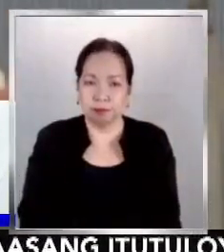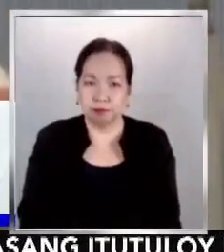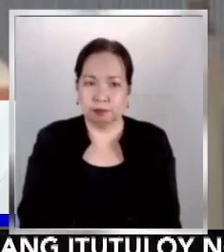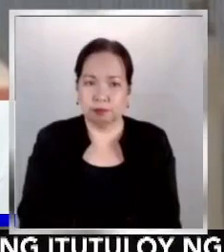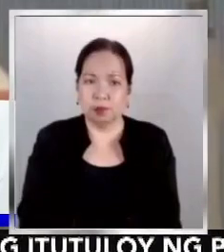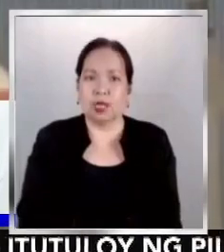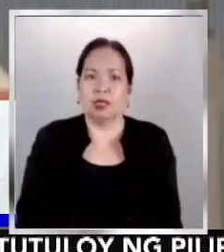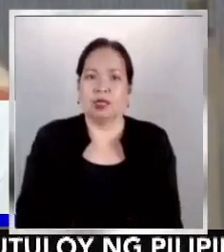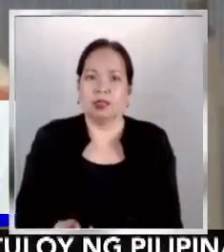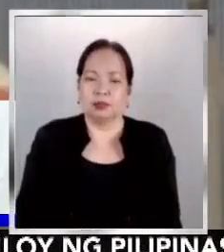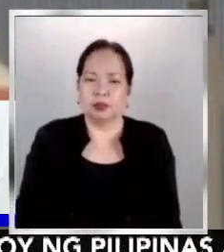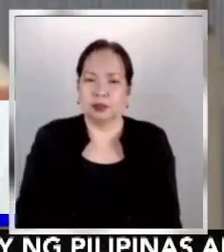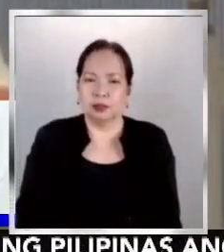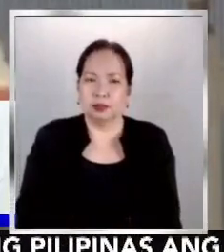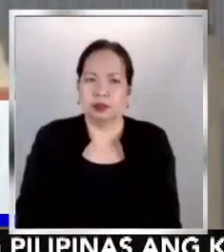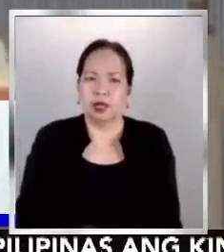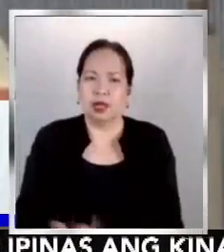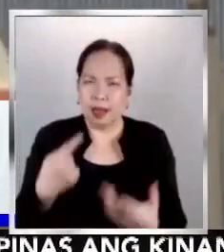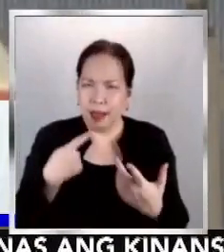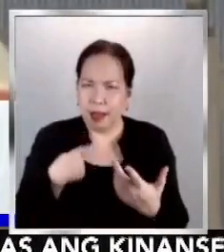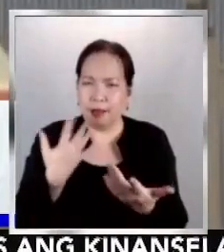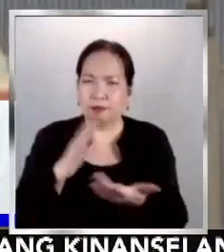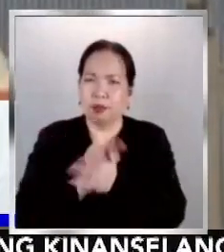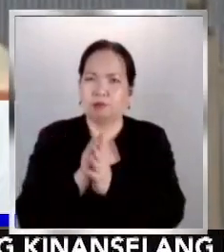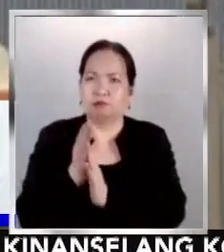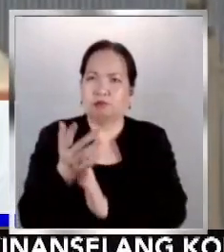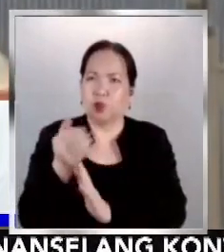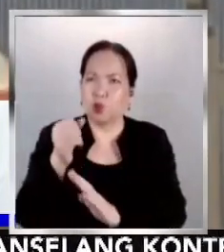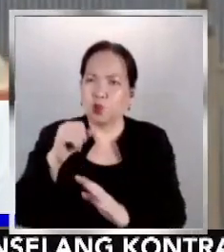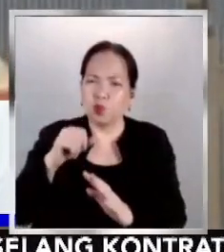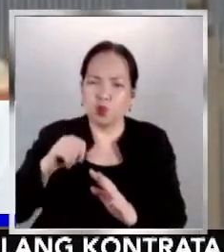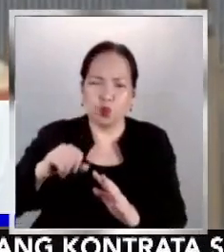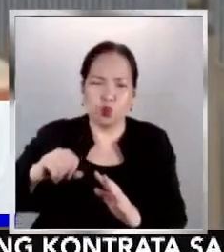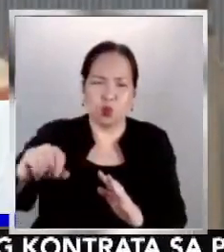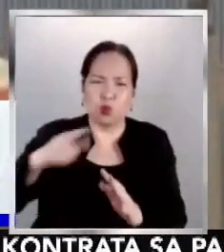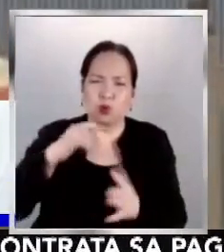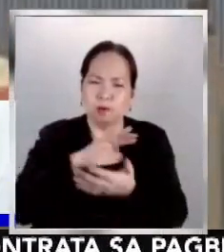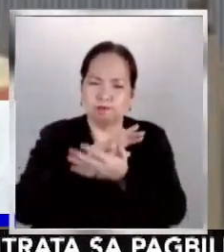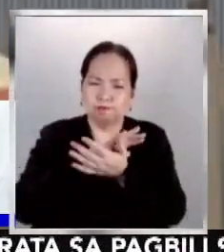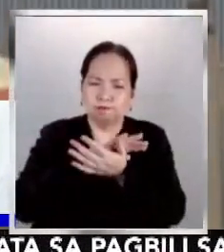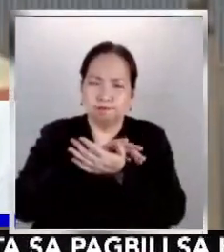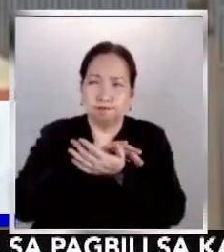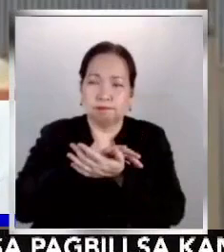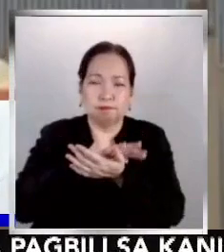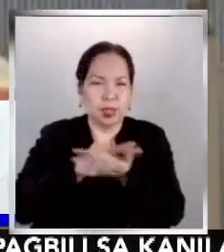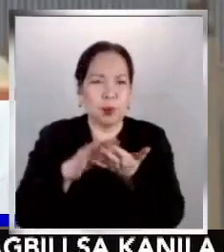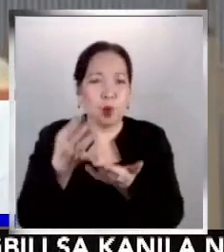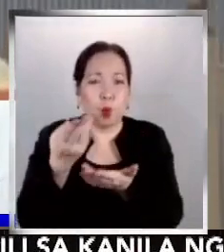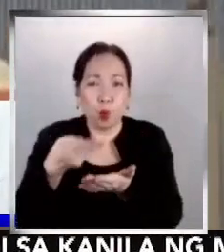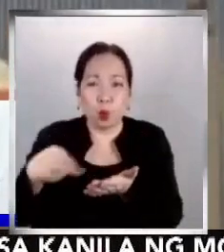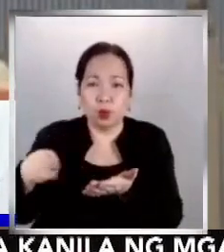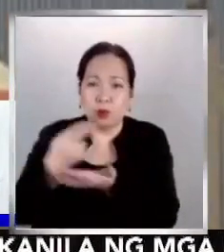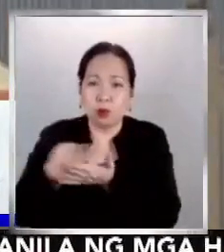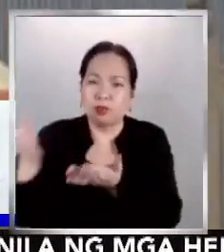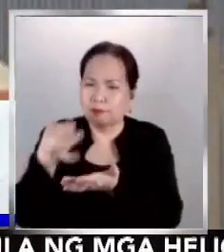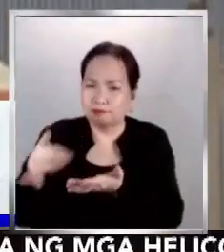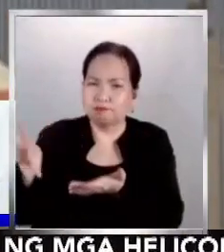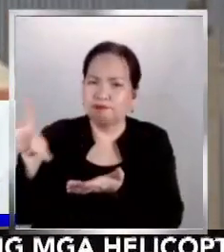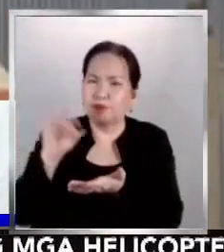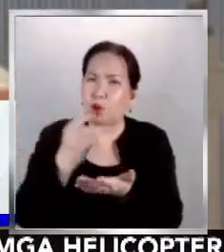sanctified by the blood, the life, and the sacrifices of our brave veterans, we cannot